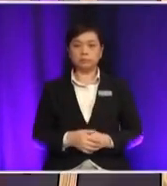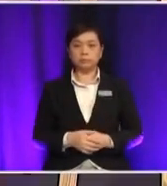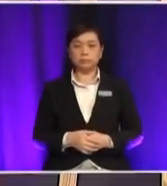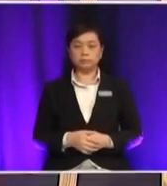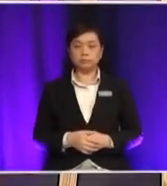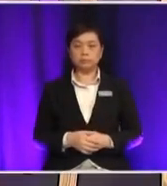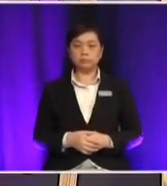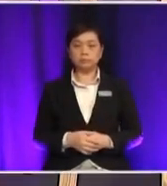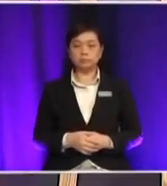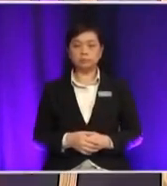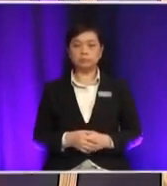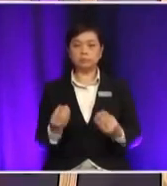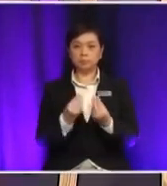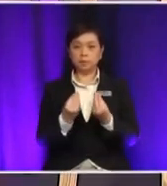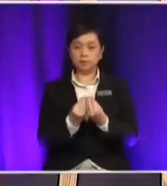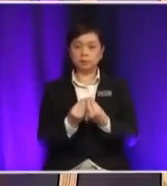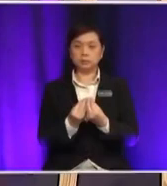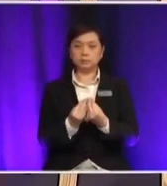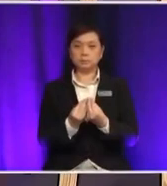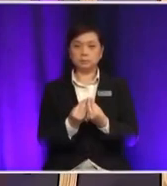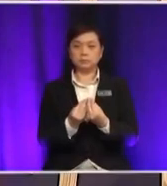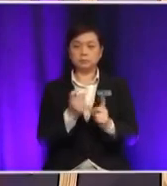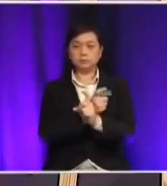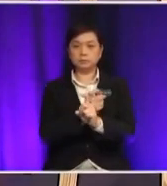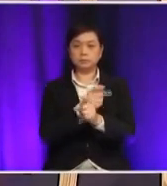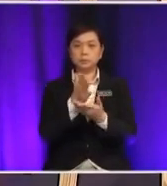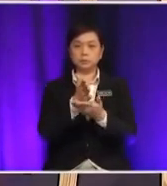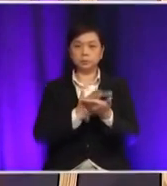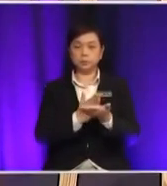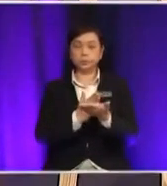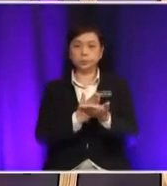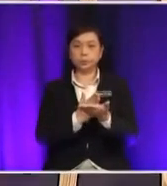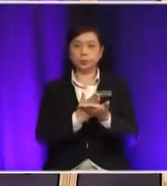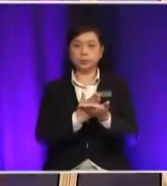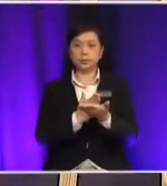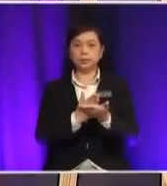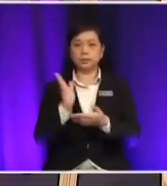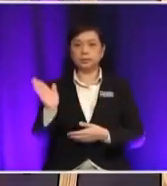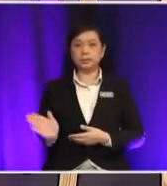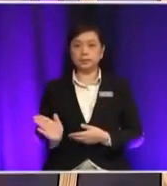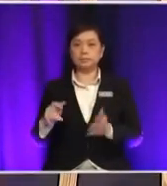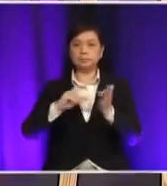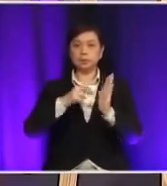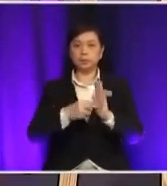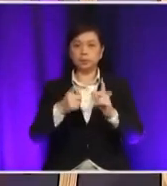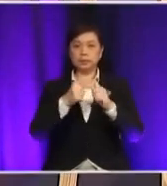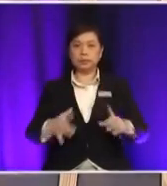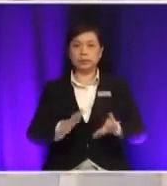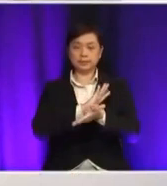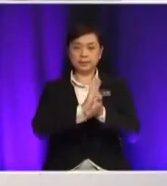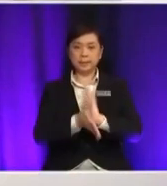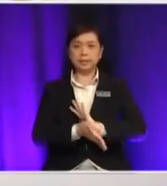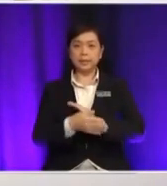bilangan kromosom separuh dari pada induk itu bermaksud dia telah menjadi headloid Oke setelah